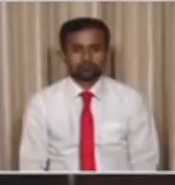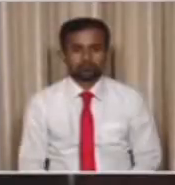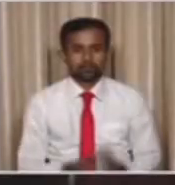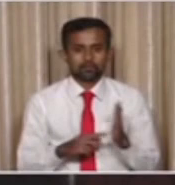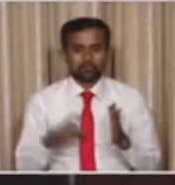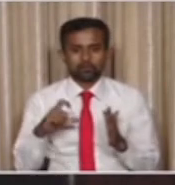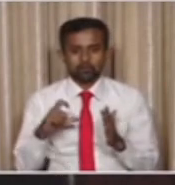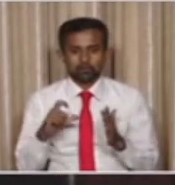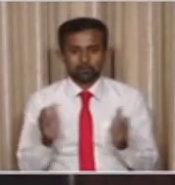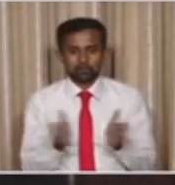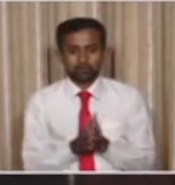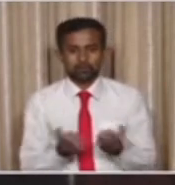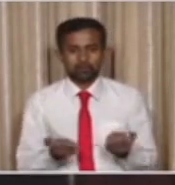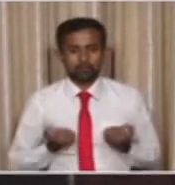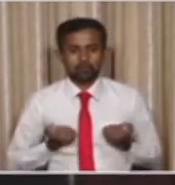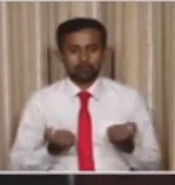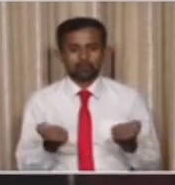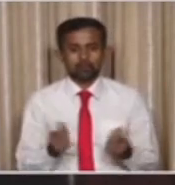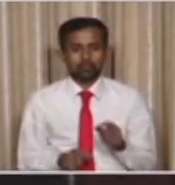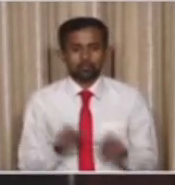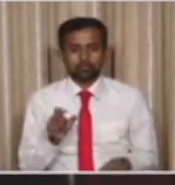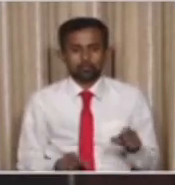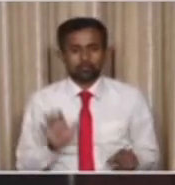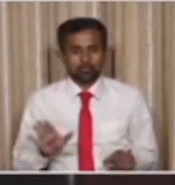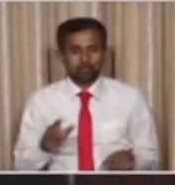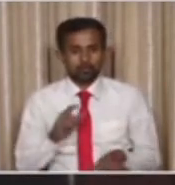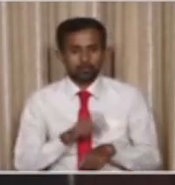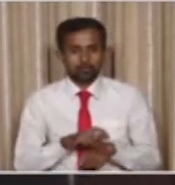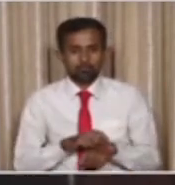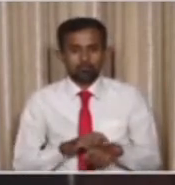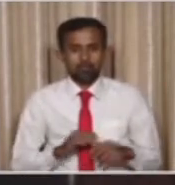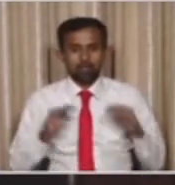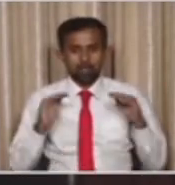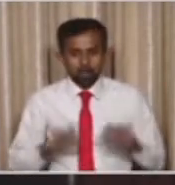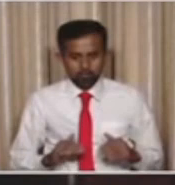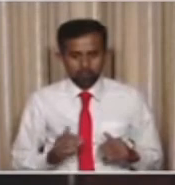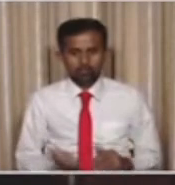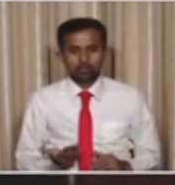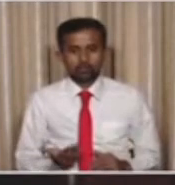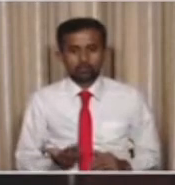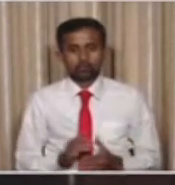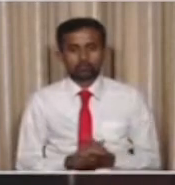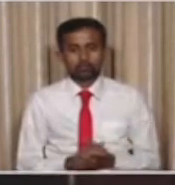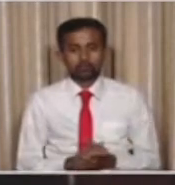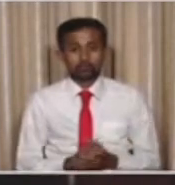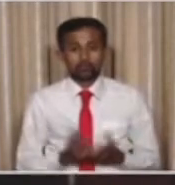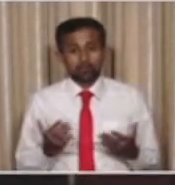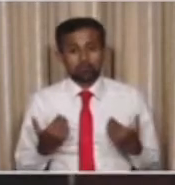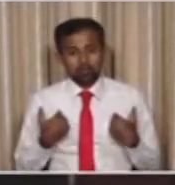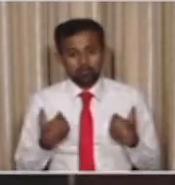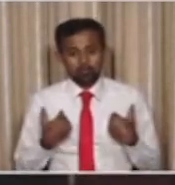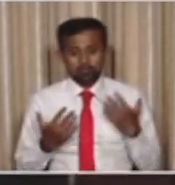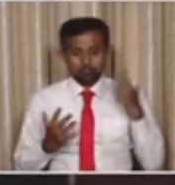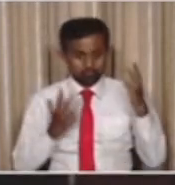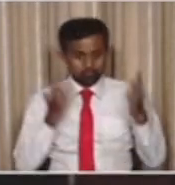තාක්ෂණය ඔස්සේ ප්‍රවාහණය මිනිසාගෙ කාලය කලමනාකරණය කරගන්න විශේෂයෙන්ම සෑහෙන ලොකු උත්සාහයක් දරනවා